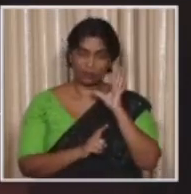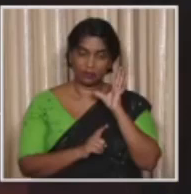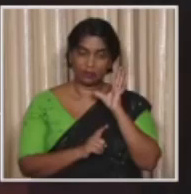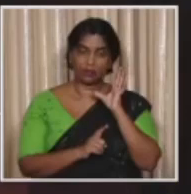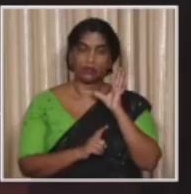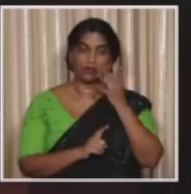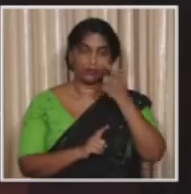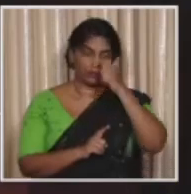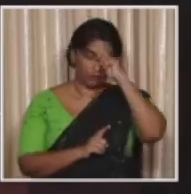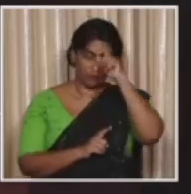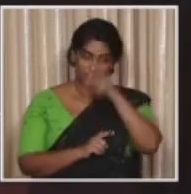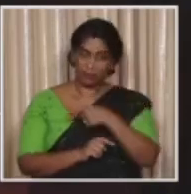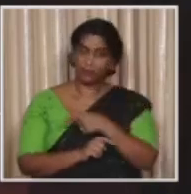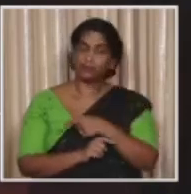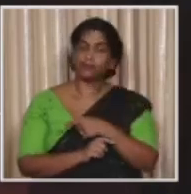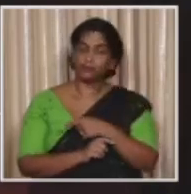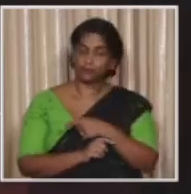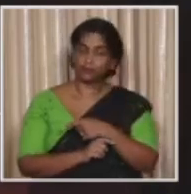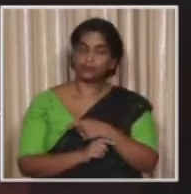මැතිතුමාගේ